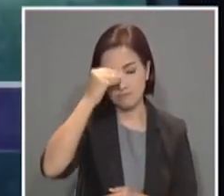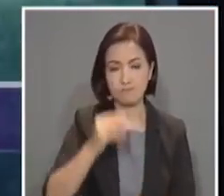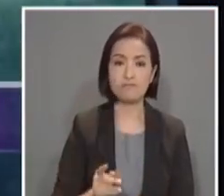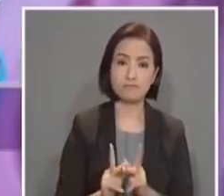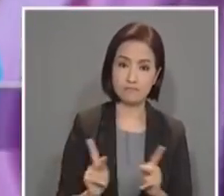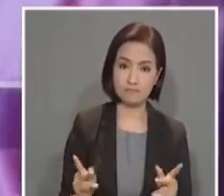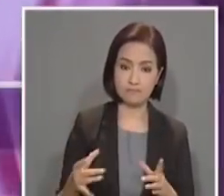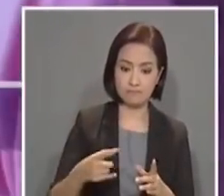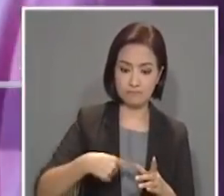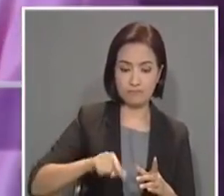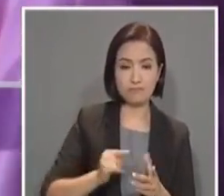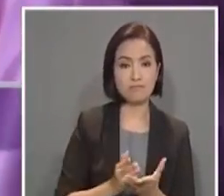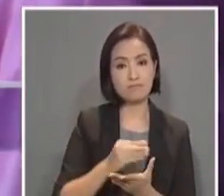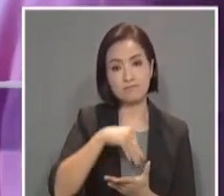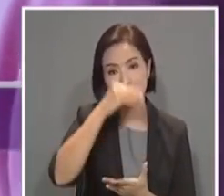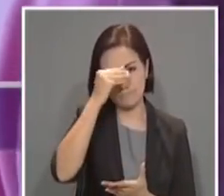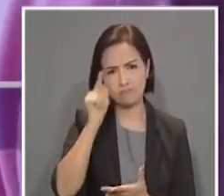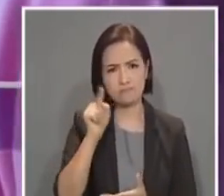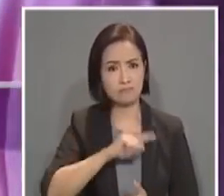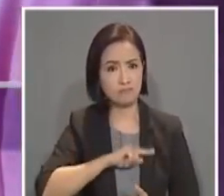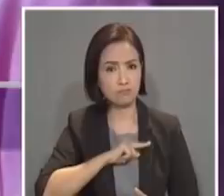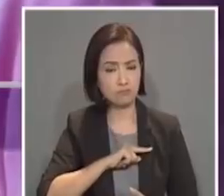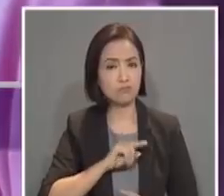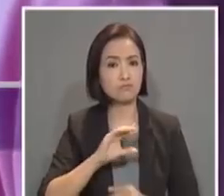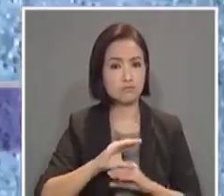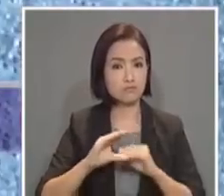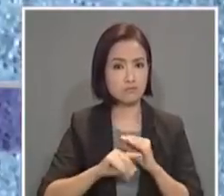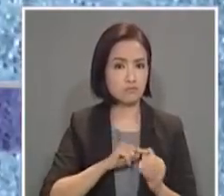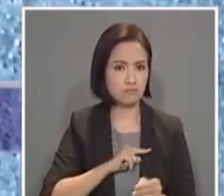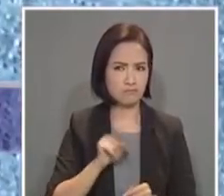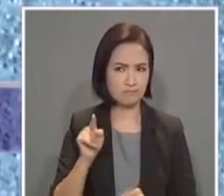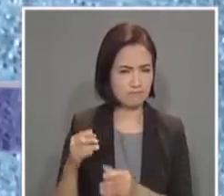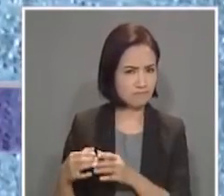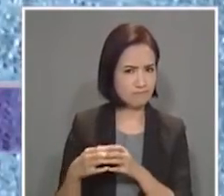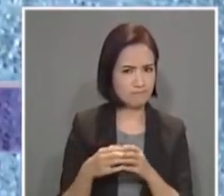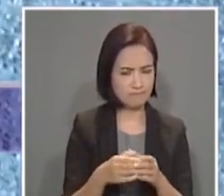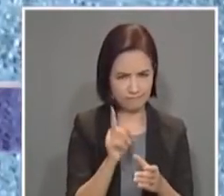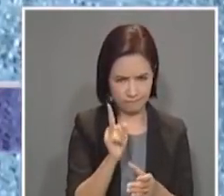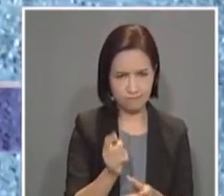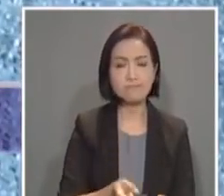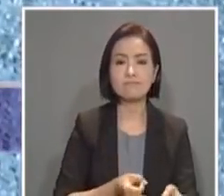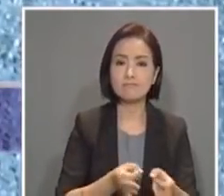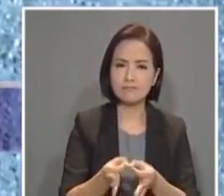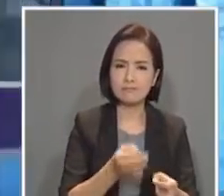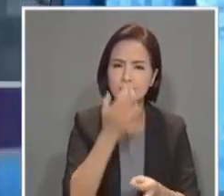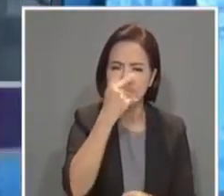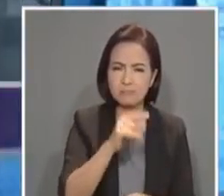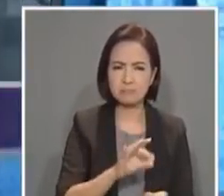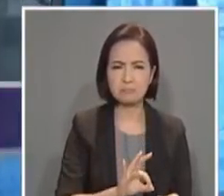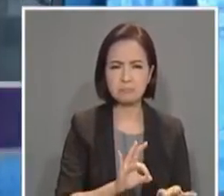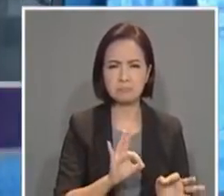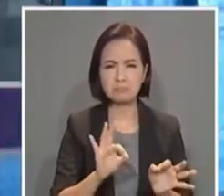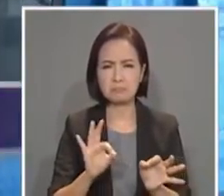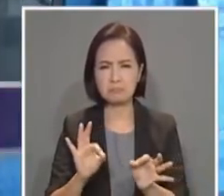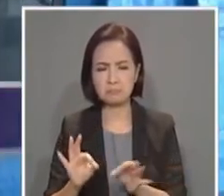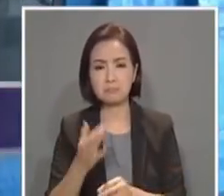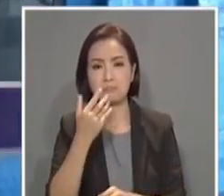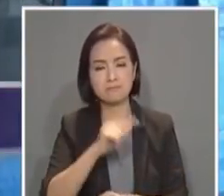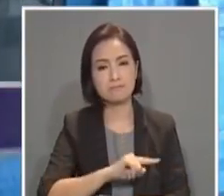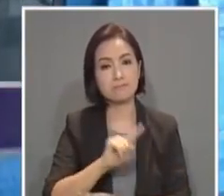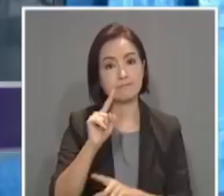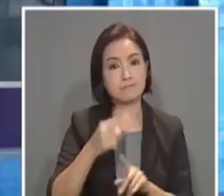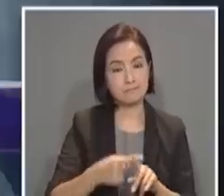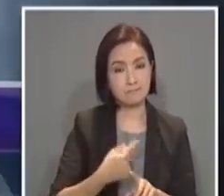อาชีวศึกษาซึ่งเป็นผู้รับผิดชอบโครงการโดยตรงลงพื้นที่เพื่อชี้แจงข้อเท็จจริงที่เกิดขึ้นภายในวันที่1มีนาค